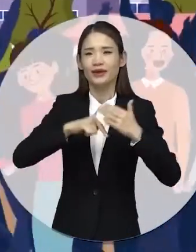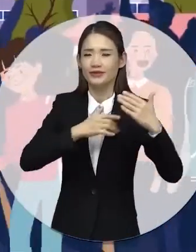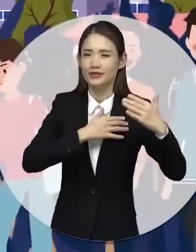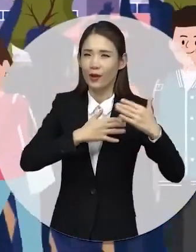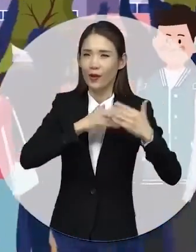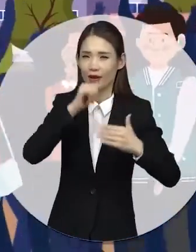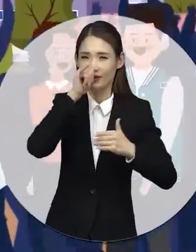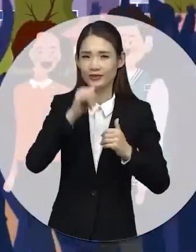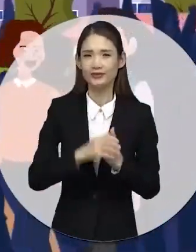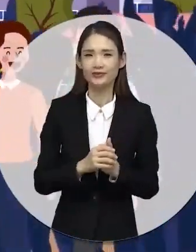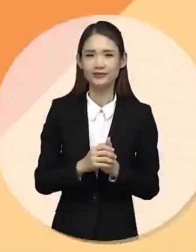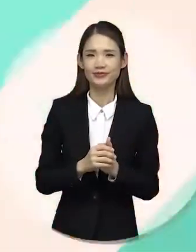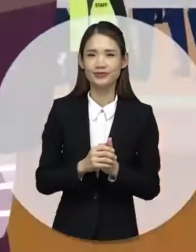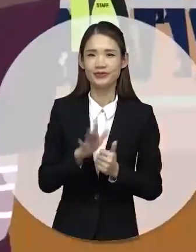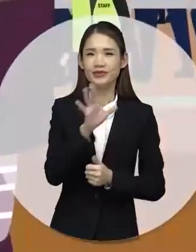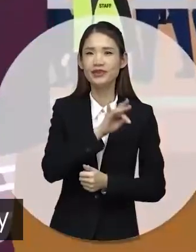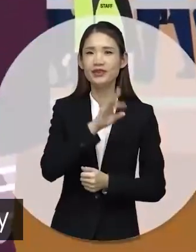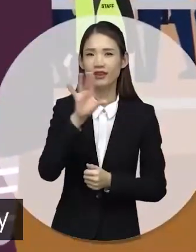설레게 하는데요.